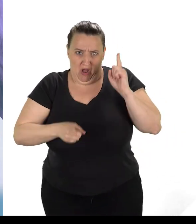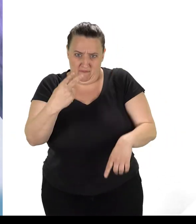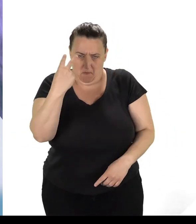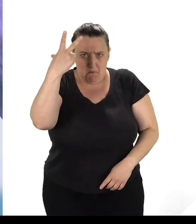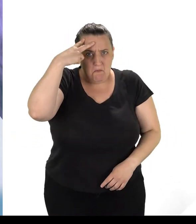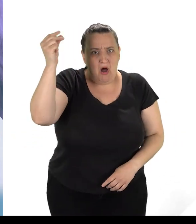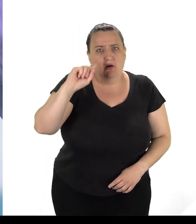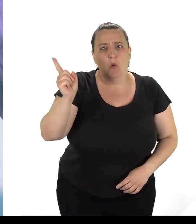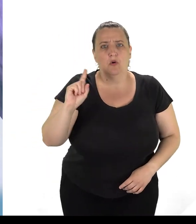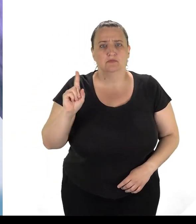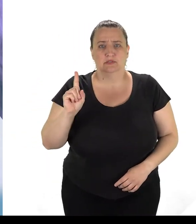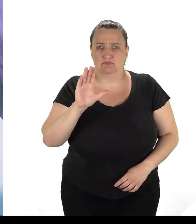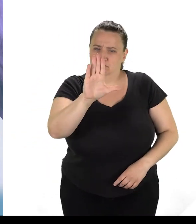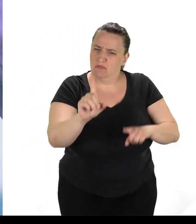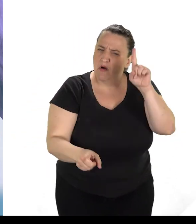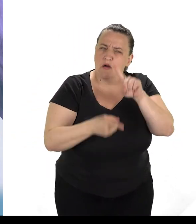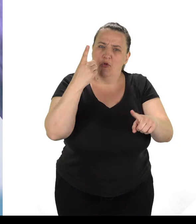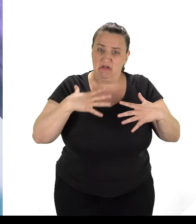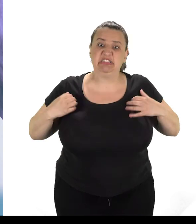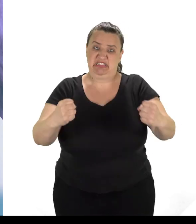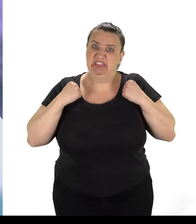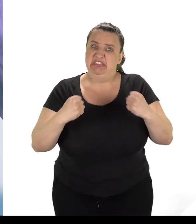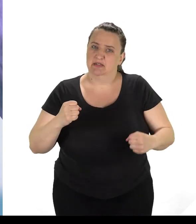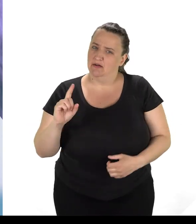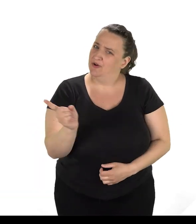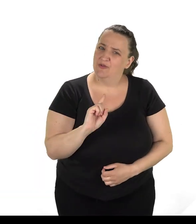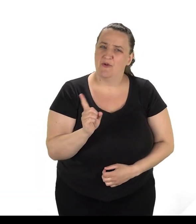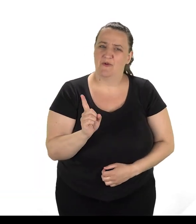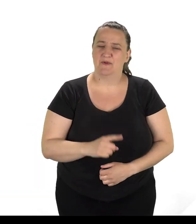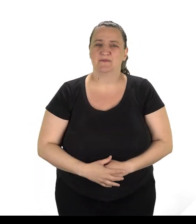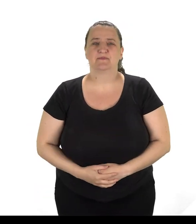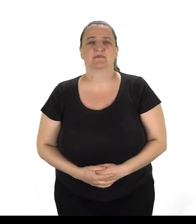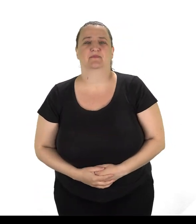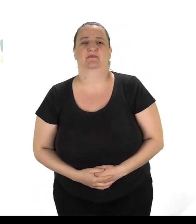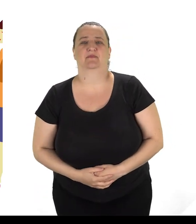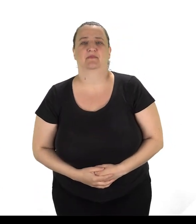et parfois incompréhensibles. Surtout, ne me secouez pas.